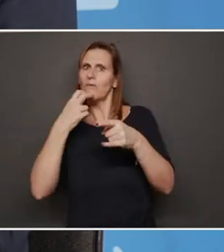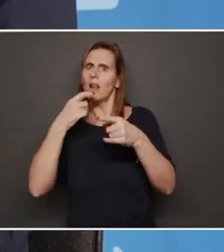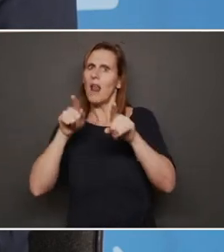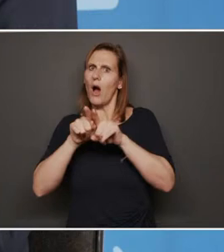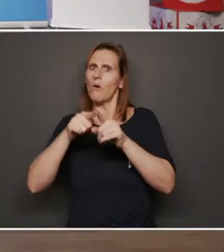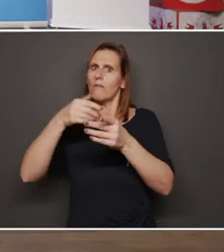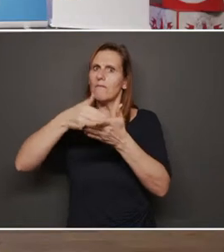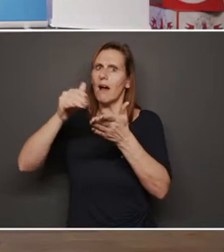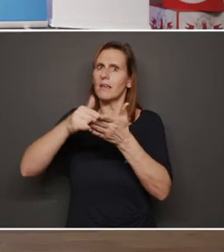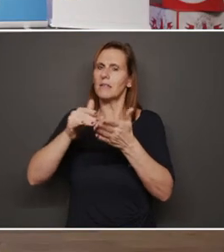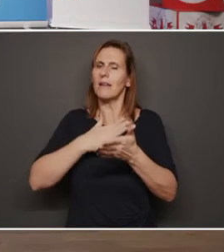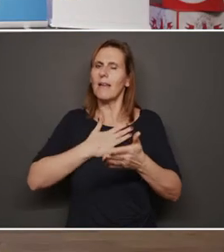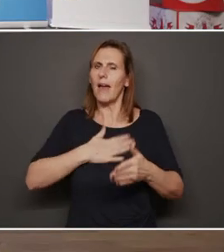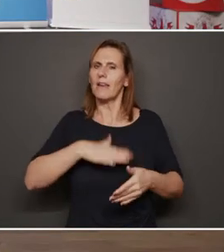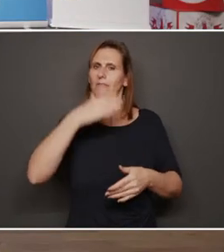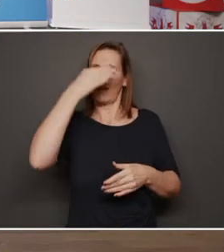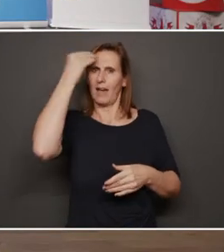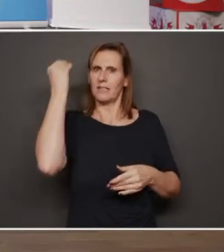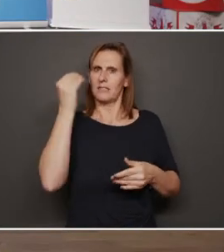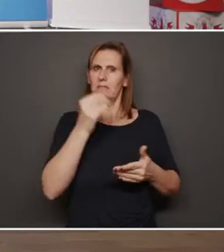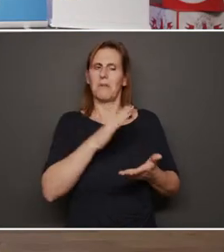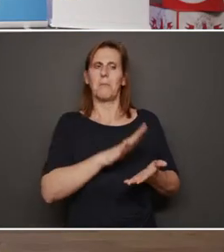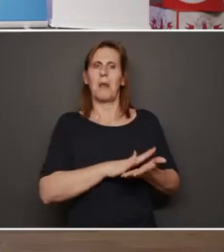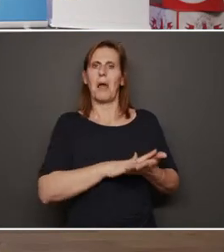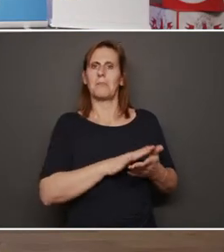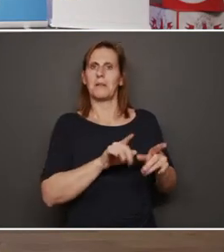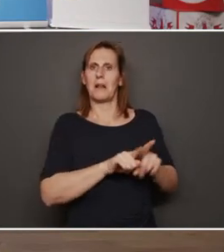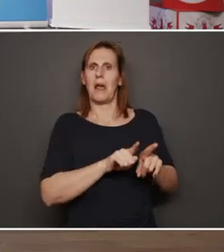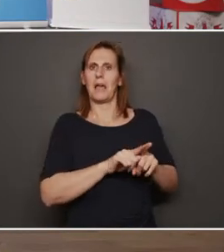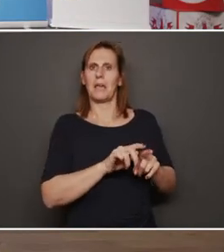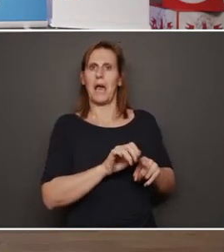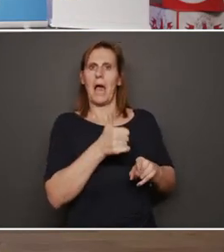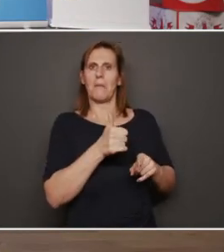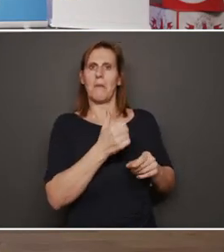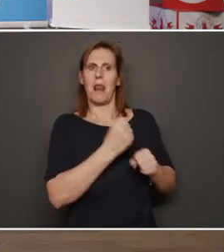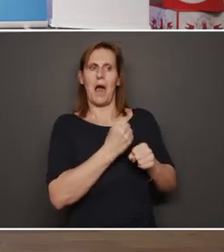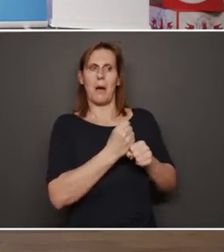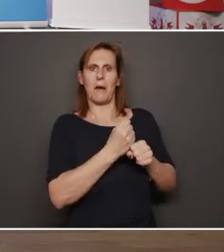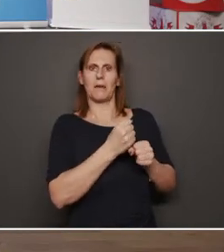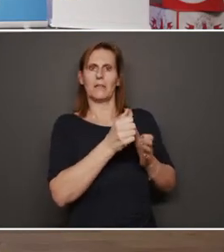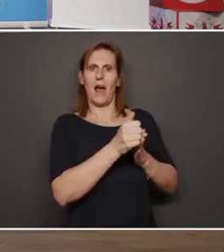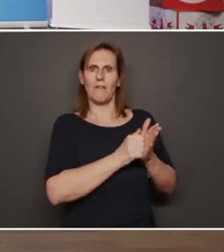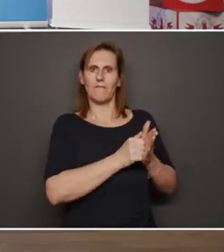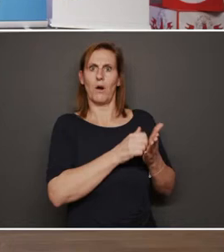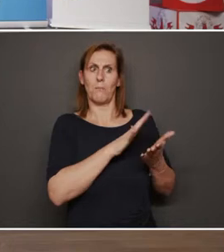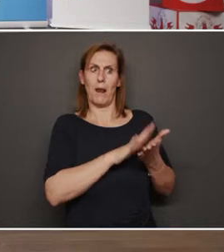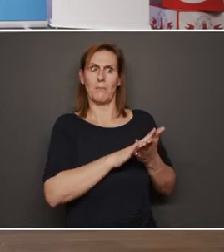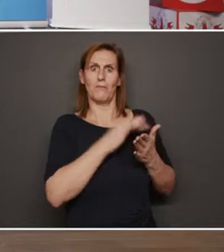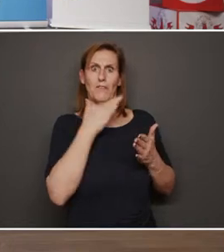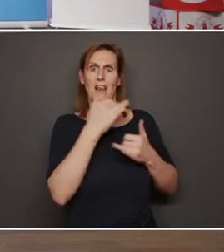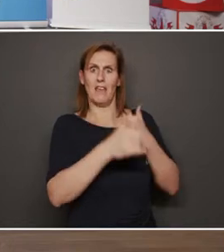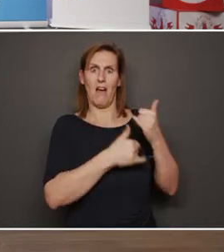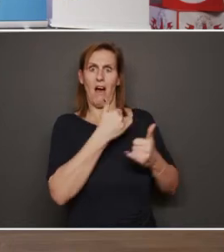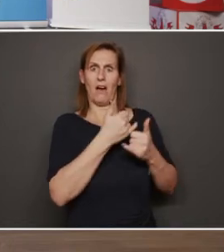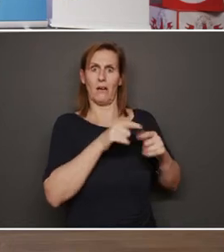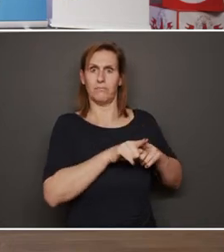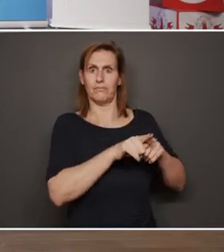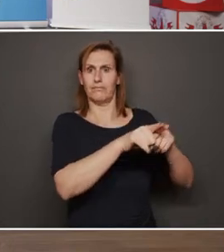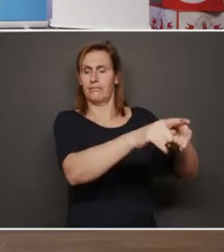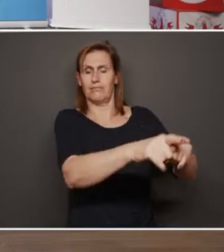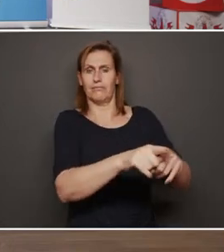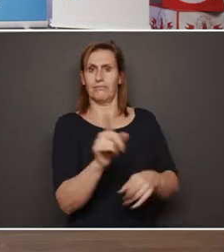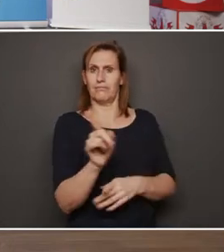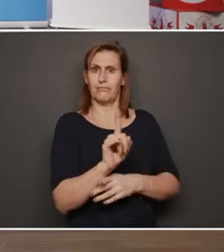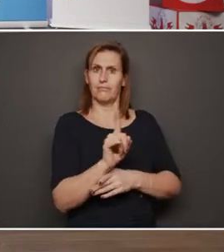gern vergessen, dass manche Menschen mit Behinderung nicht einmal einen Job anfangen und den dann zig Jahre machen. Man sollte es